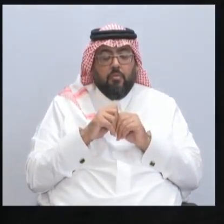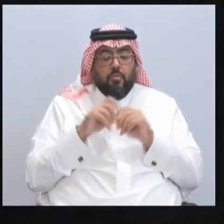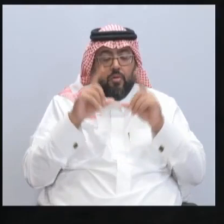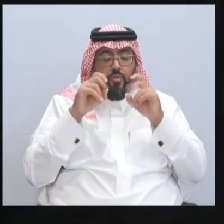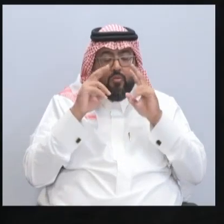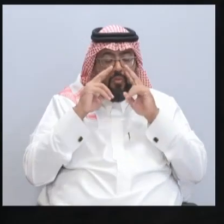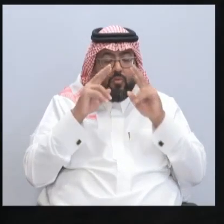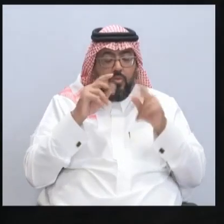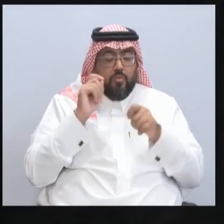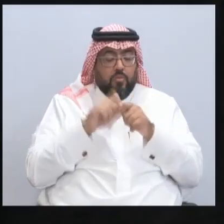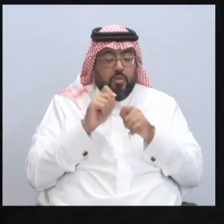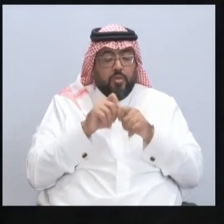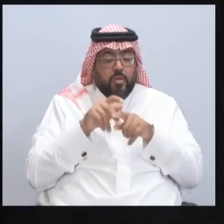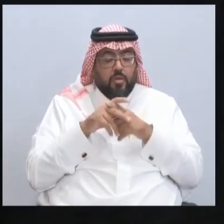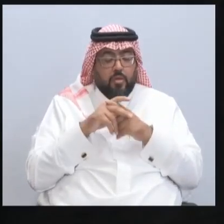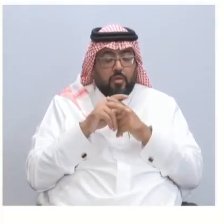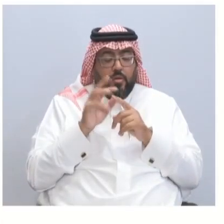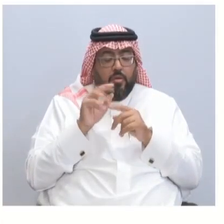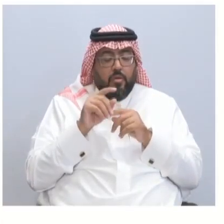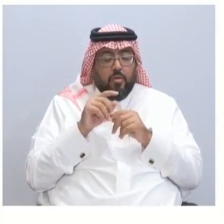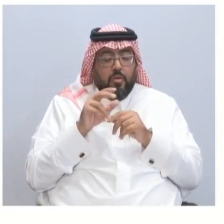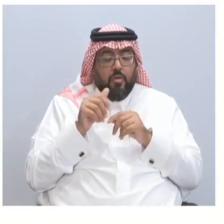صوره لمصنع